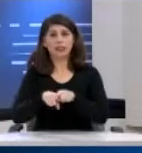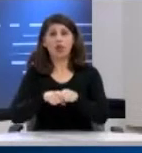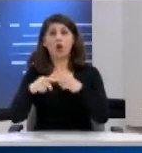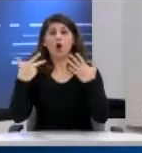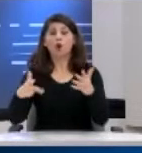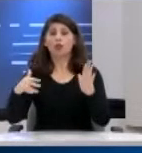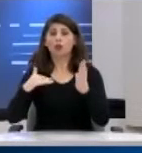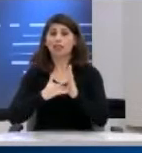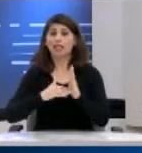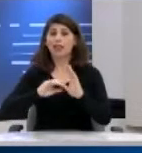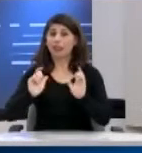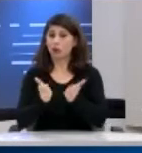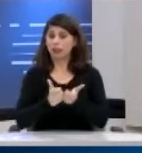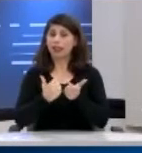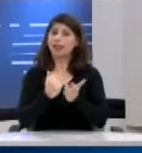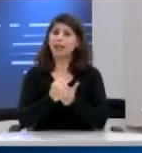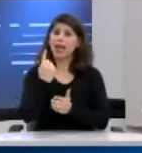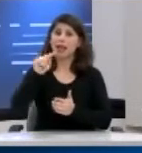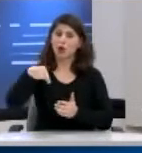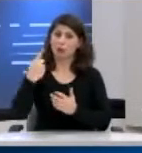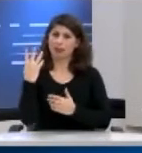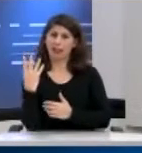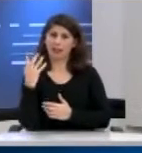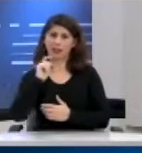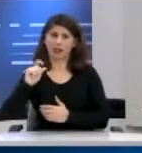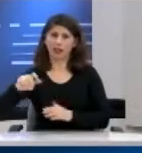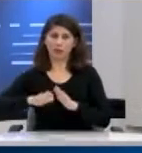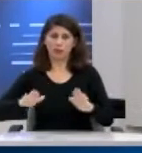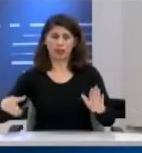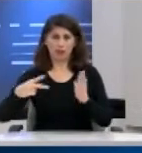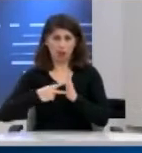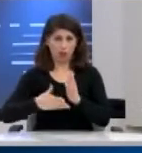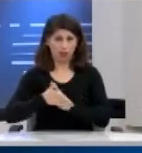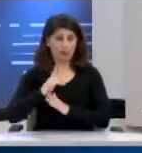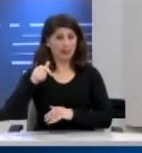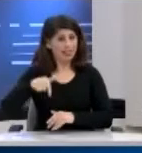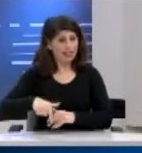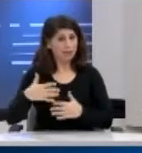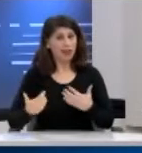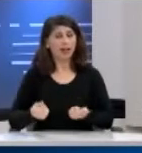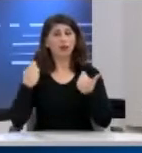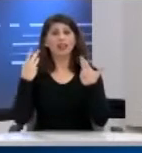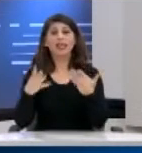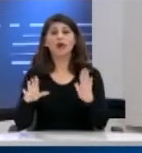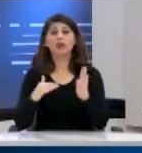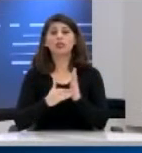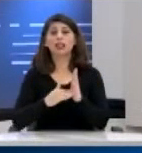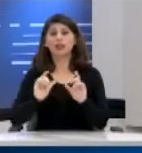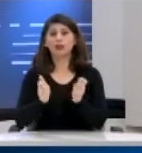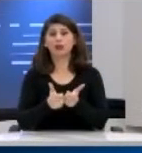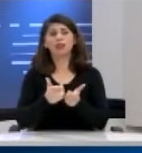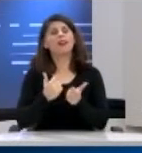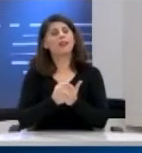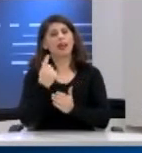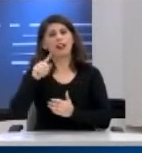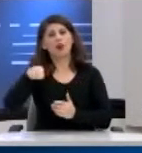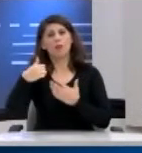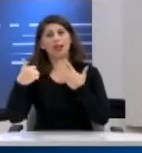και 1,4 εκατομμύρια παιδιά το 2015 και σήμερα αφορούν 900.000 οικογένειες και 1,6 εκατομμύρια